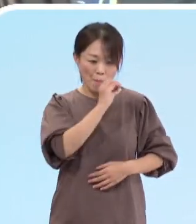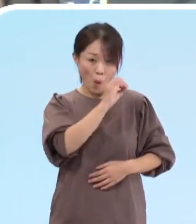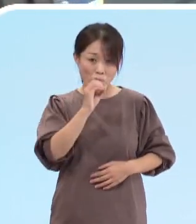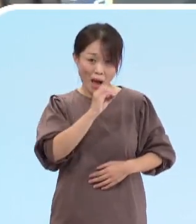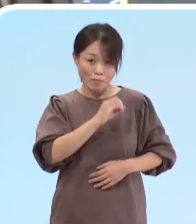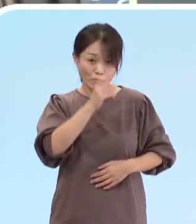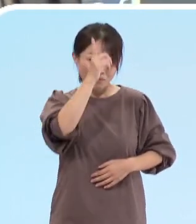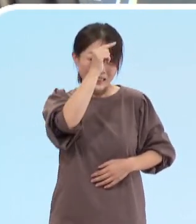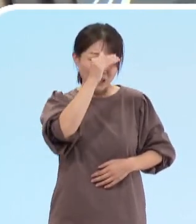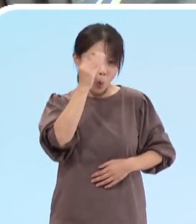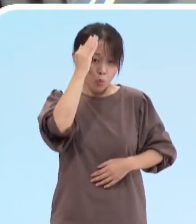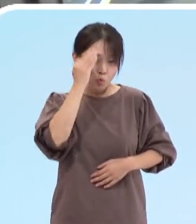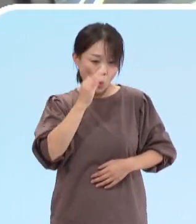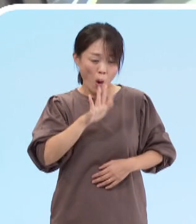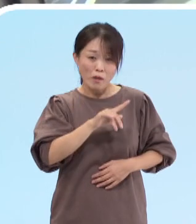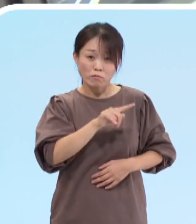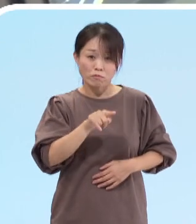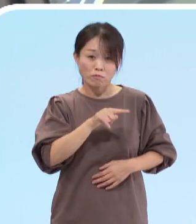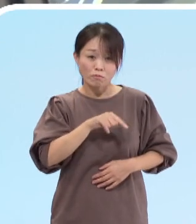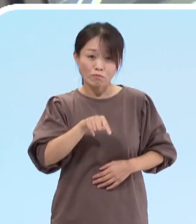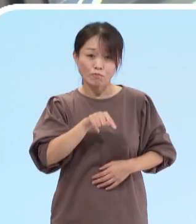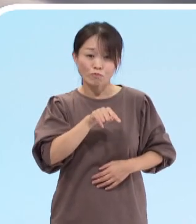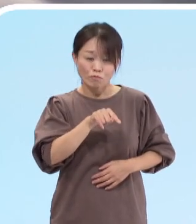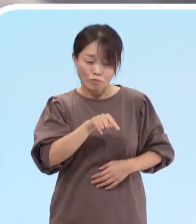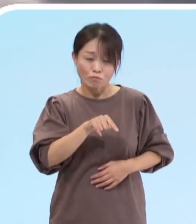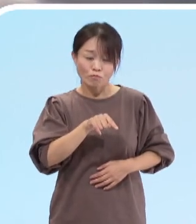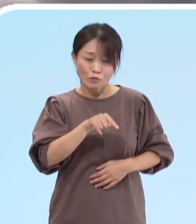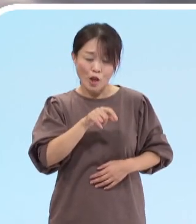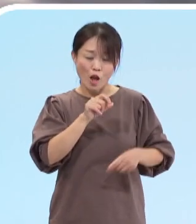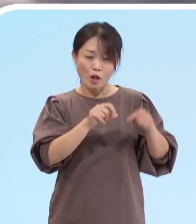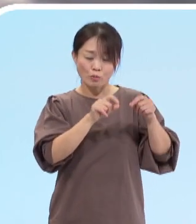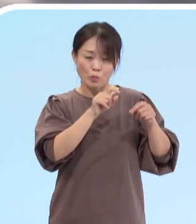ある黄色いボタンと、 はい、 黒いボタン、 はい、 そ